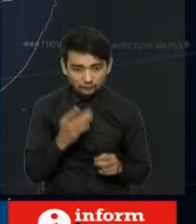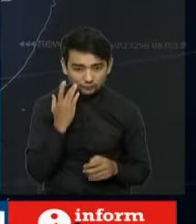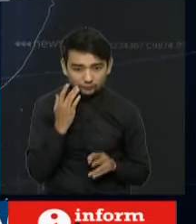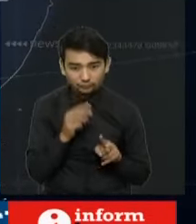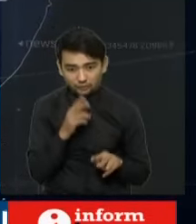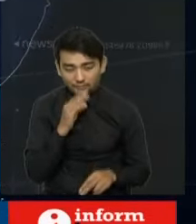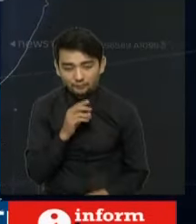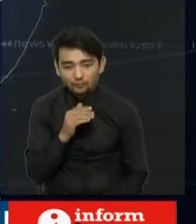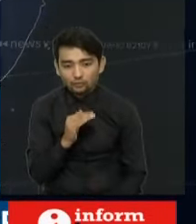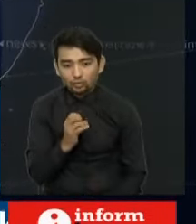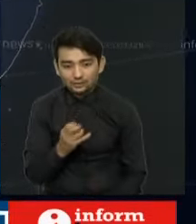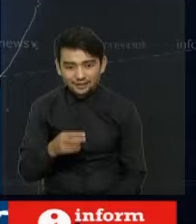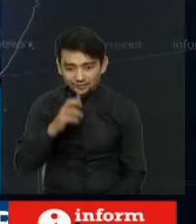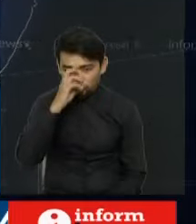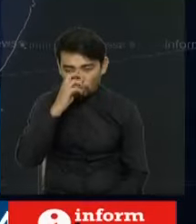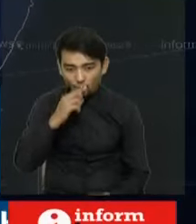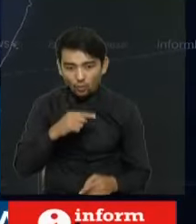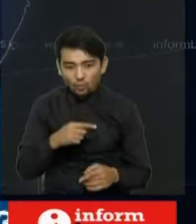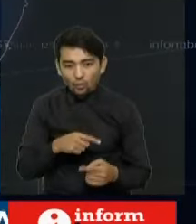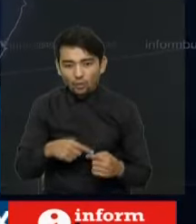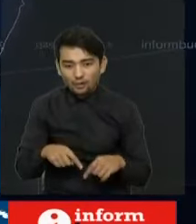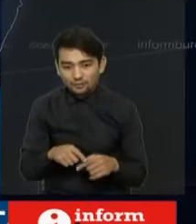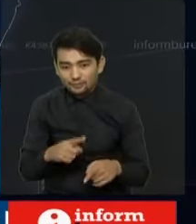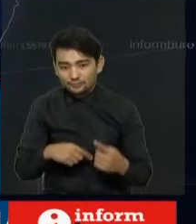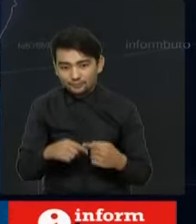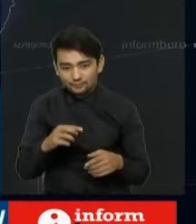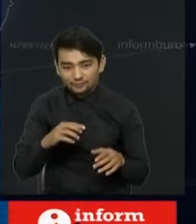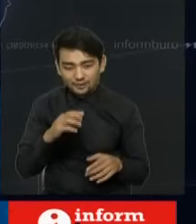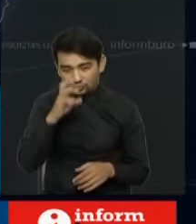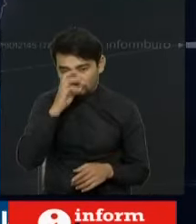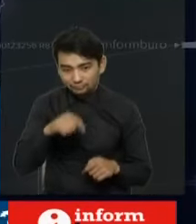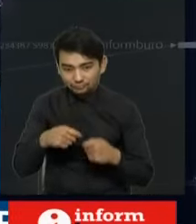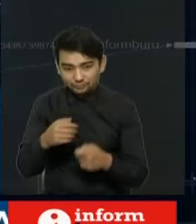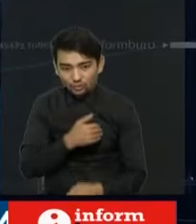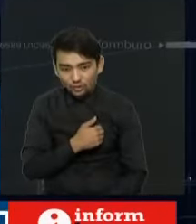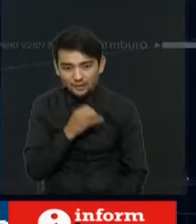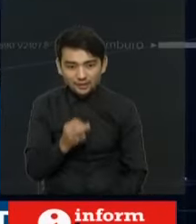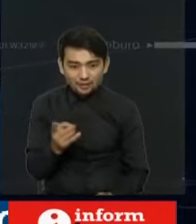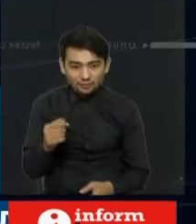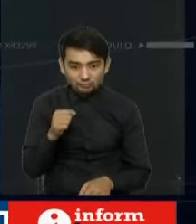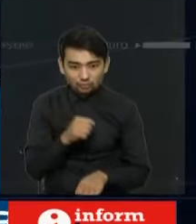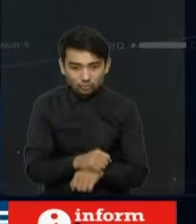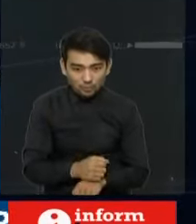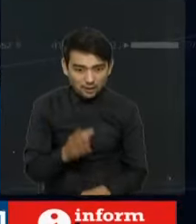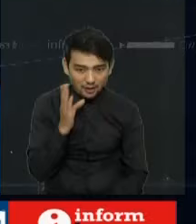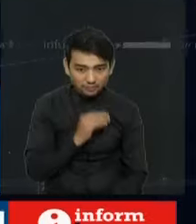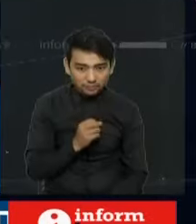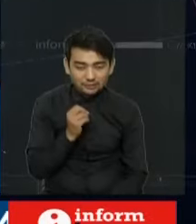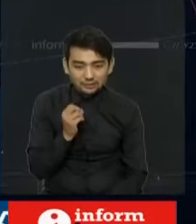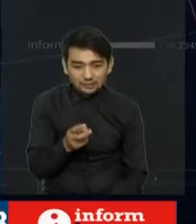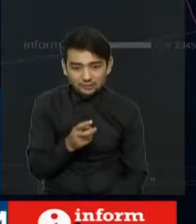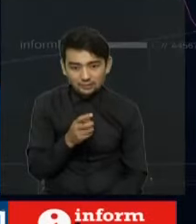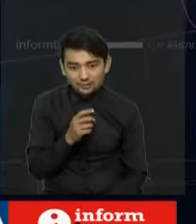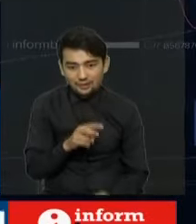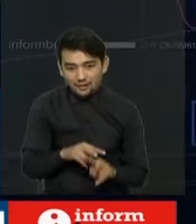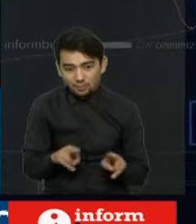перейдет функция государственных органов? То есть они что, смогут, допустим, останавливать тот